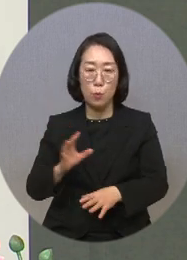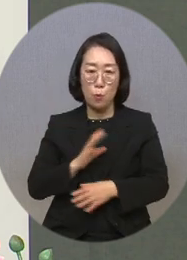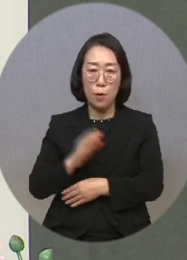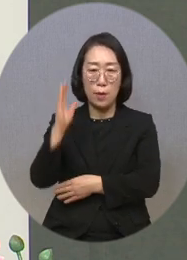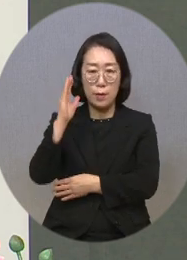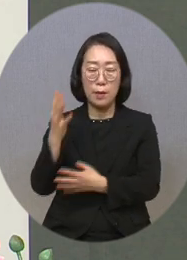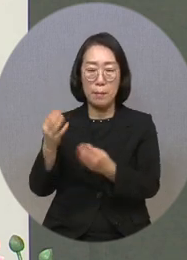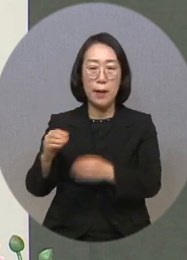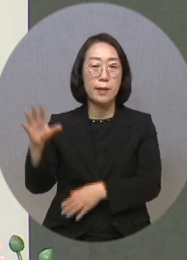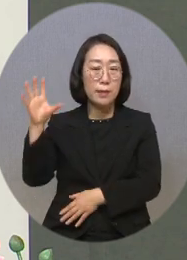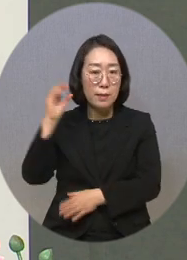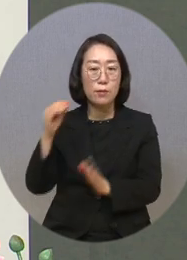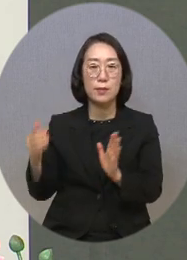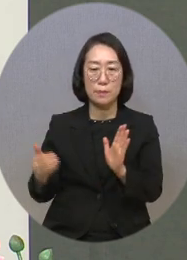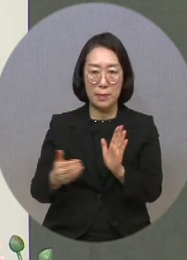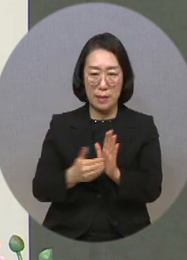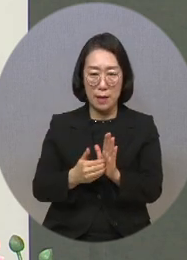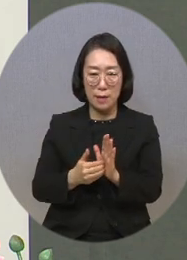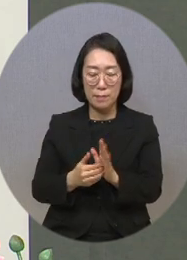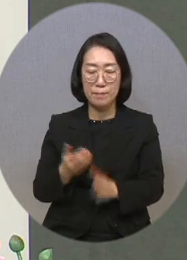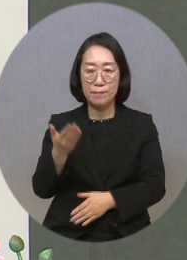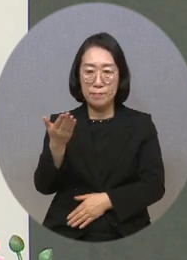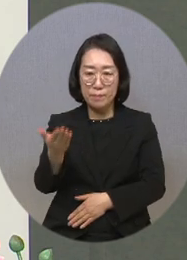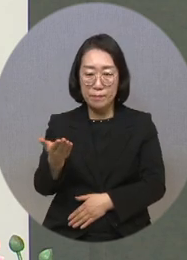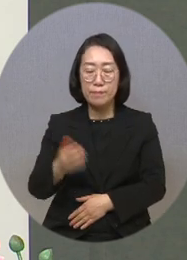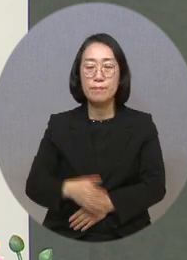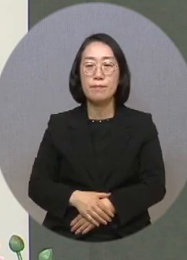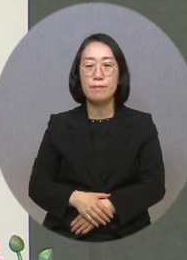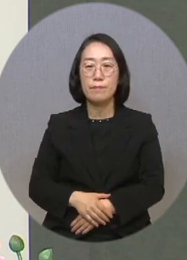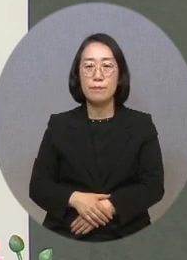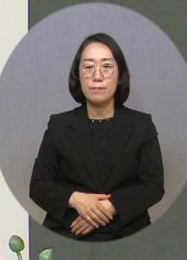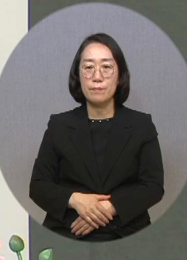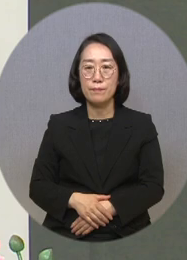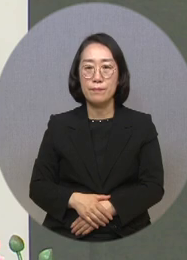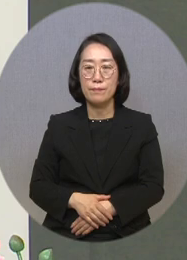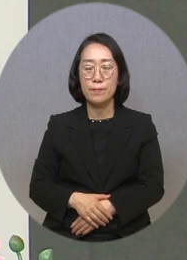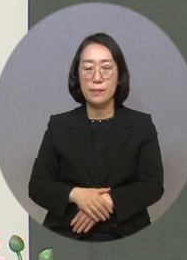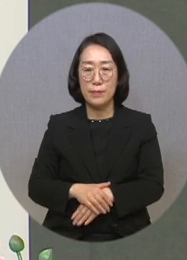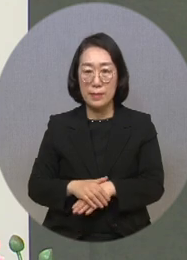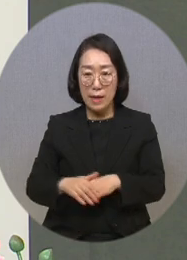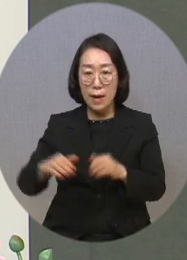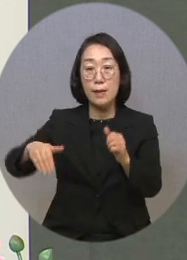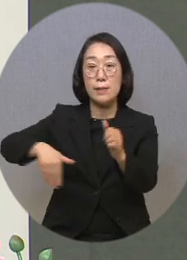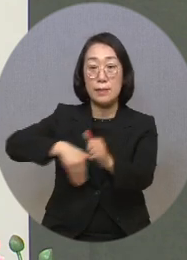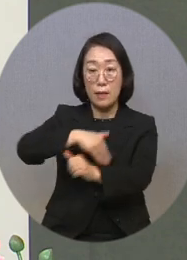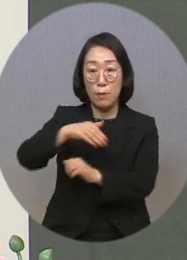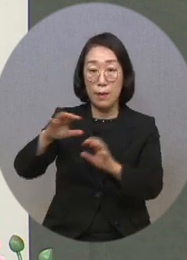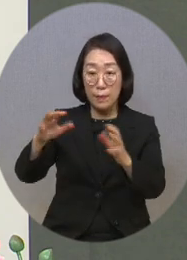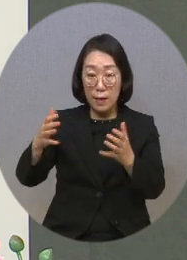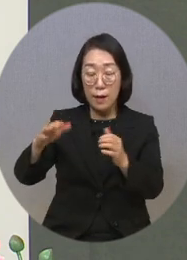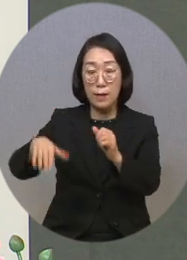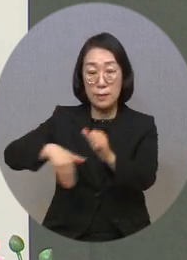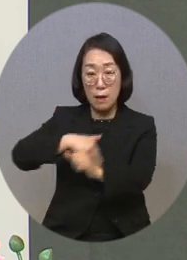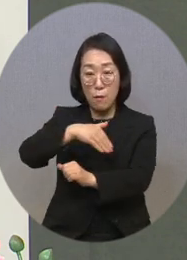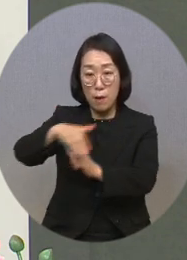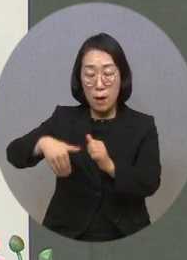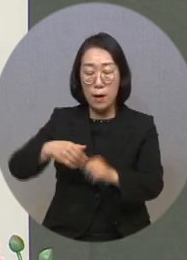많이 들었습니다. 아무쪼록 이 구근의 승세를 또 구근의